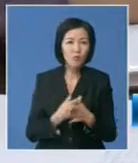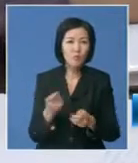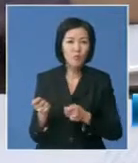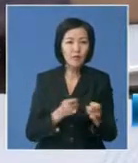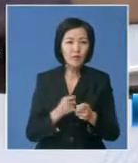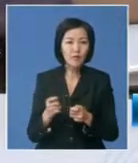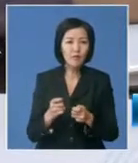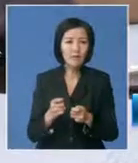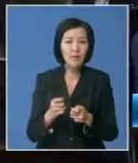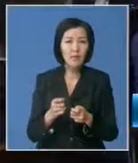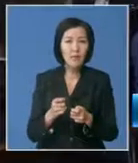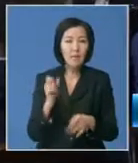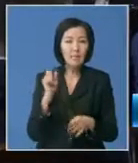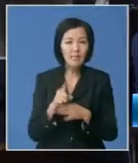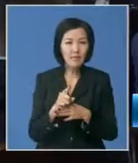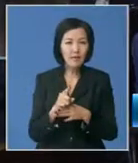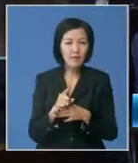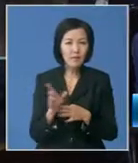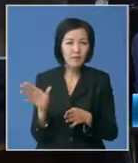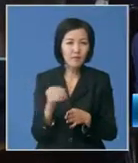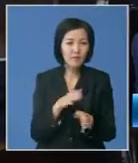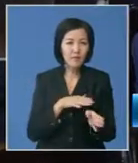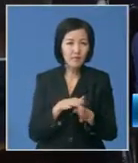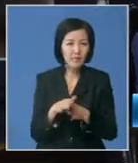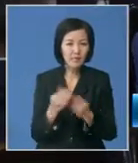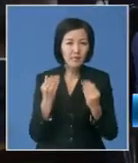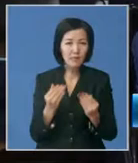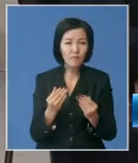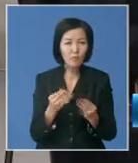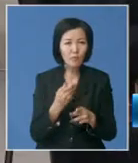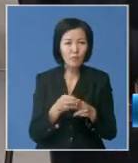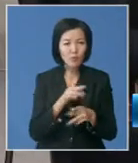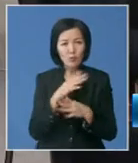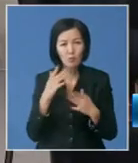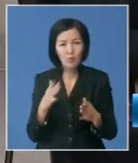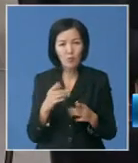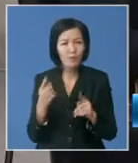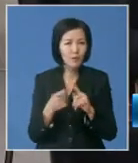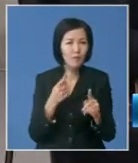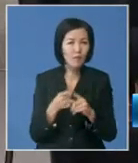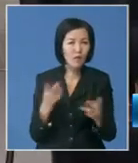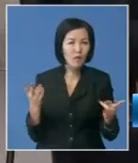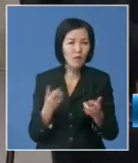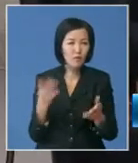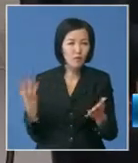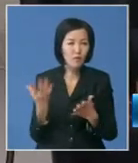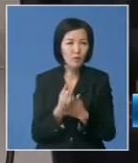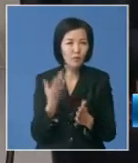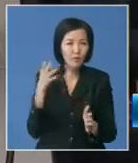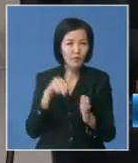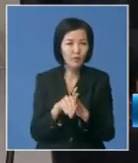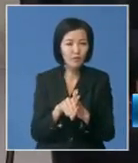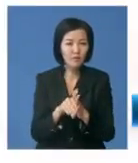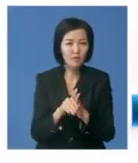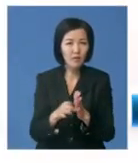справиться с поставленными перед ним задачами а их сегодня немало в первую очередь необходимо успешно внедрять новшества в